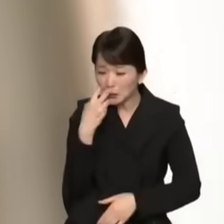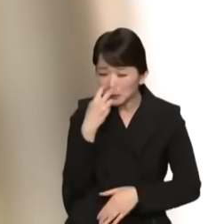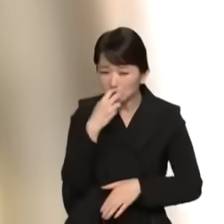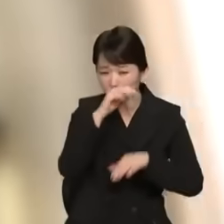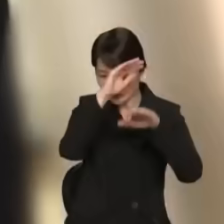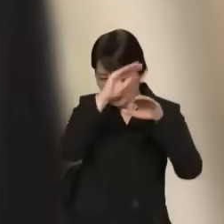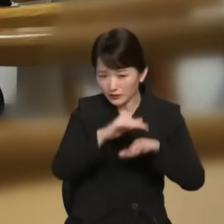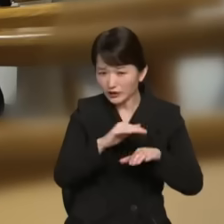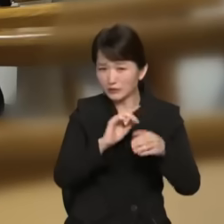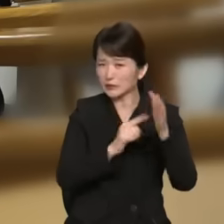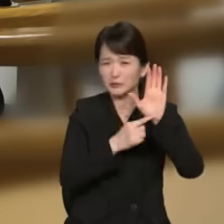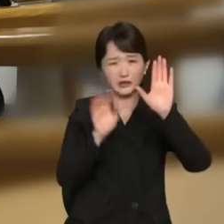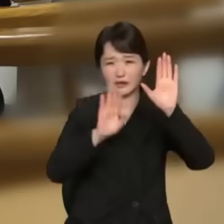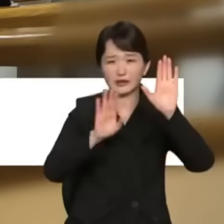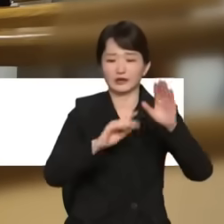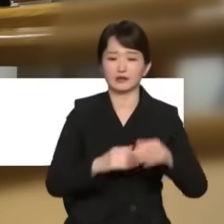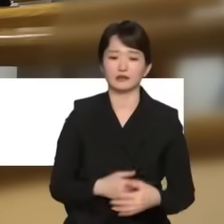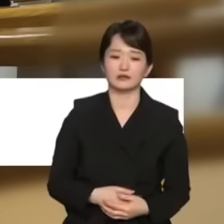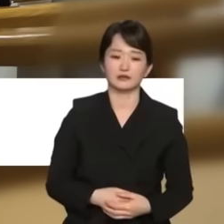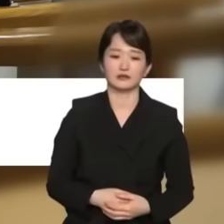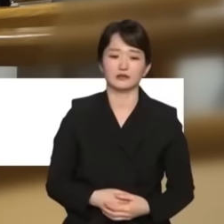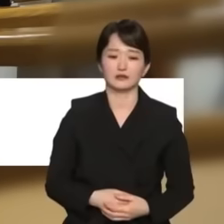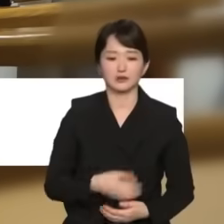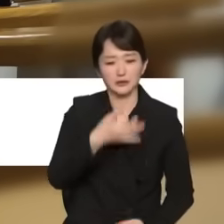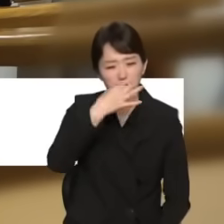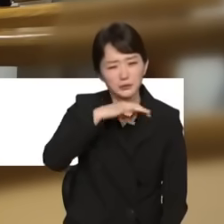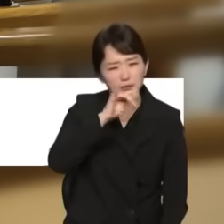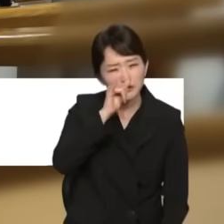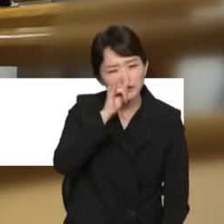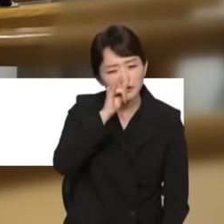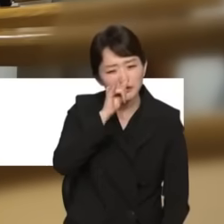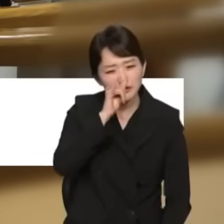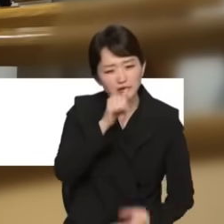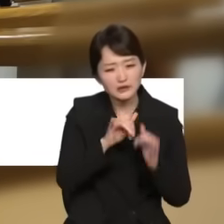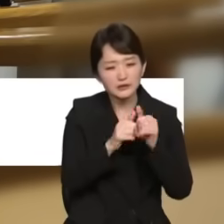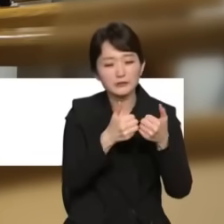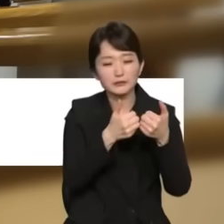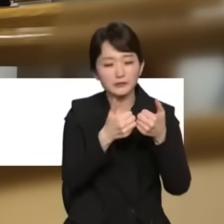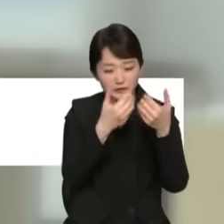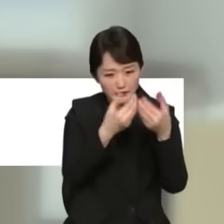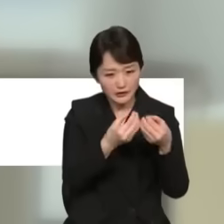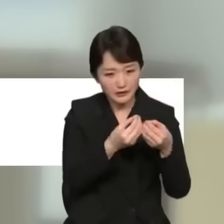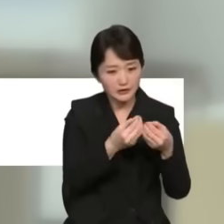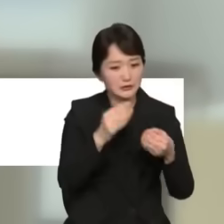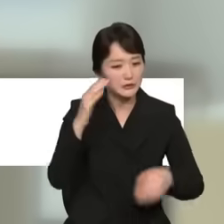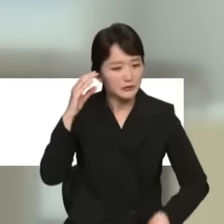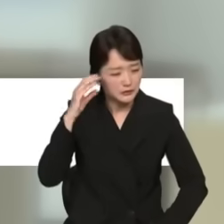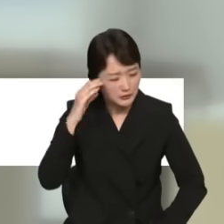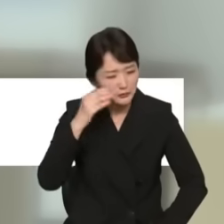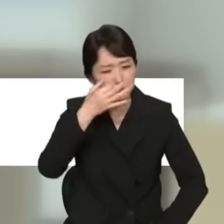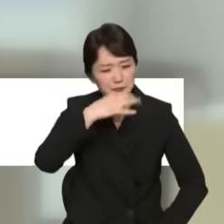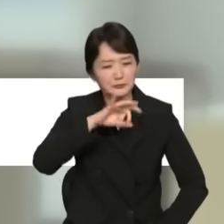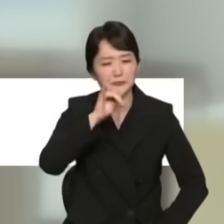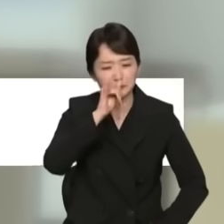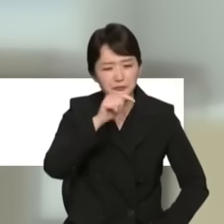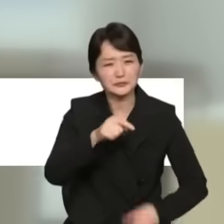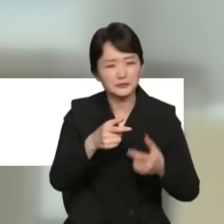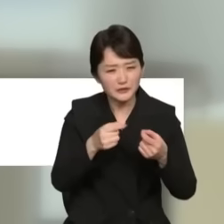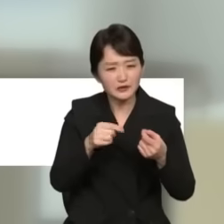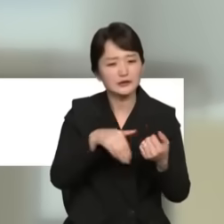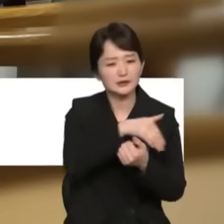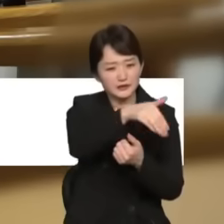아니었다고 했습니다. 효과들이 있었다는 사람들의 사례를 들어보고 그 효과가 정말 있었으면 이런 기전이 있을 수